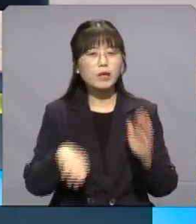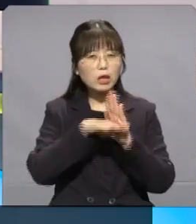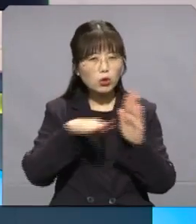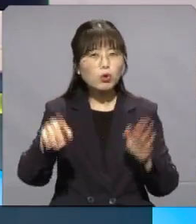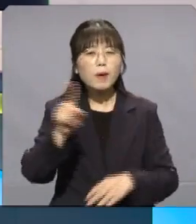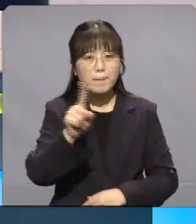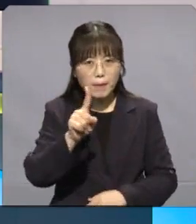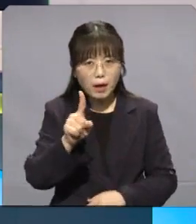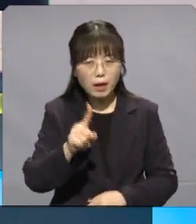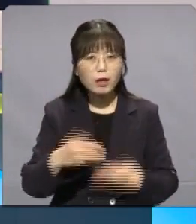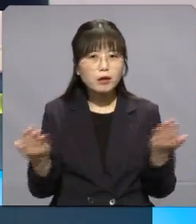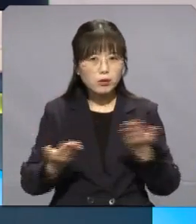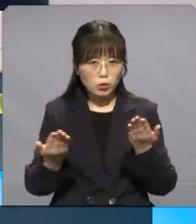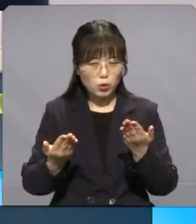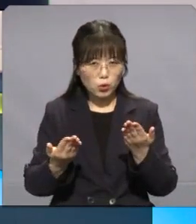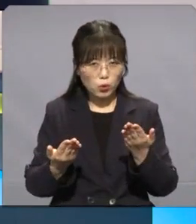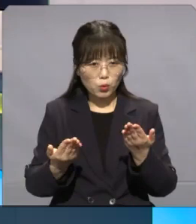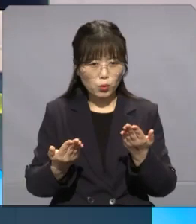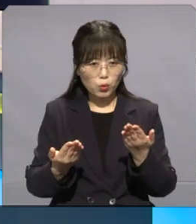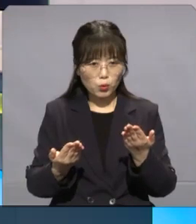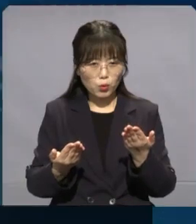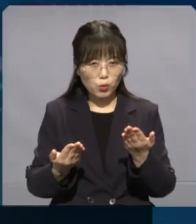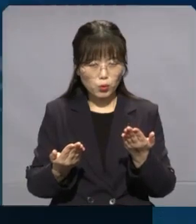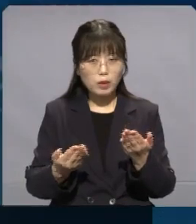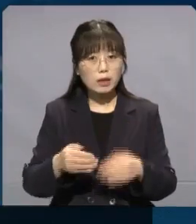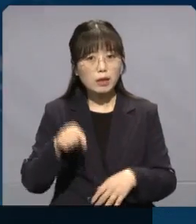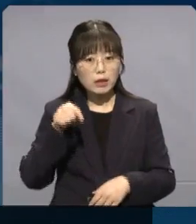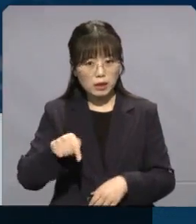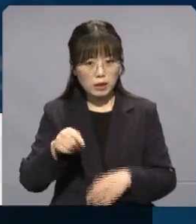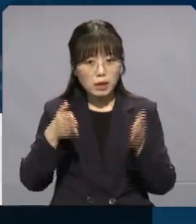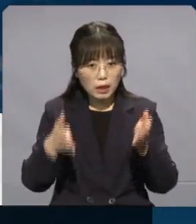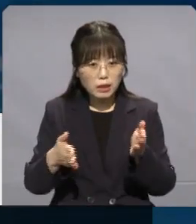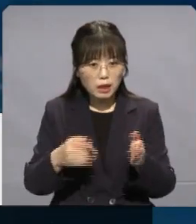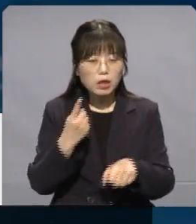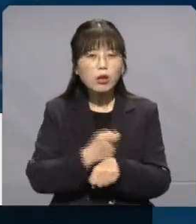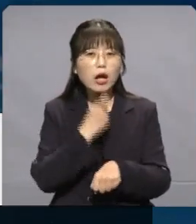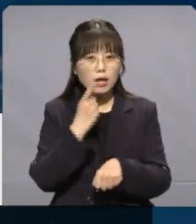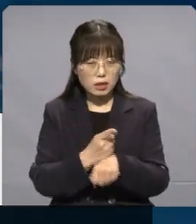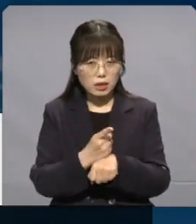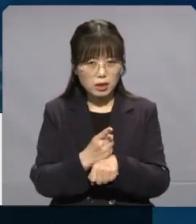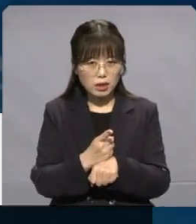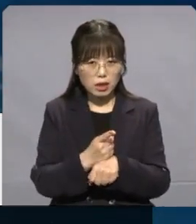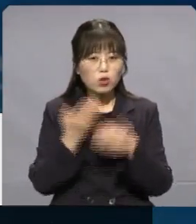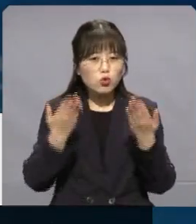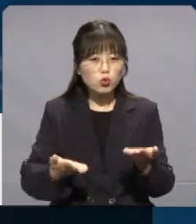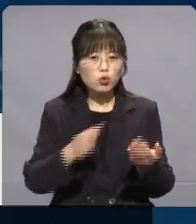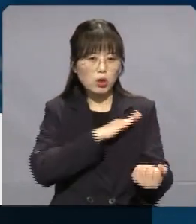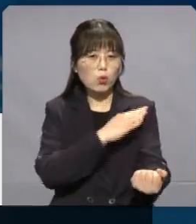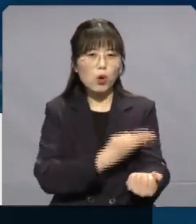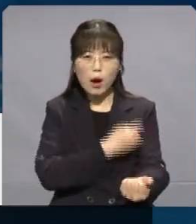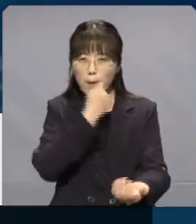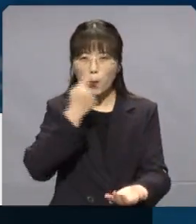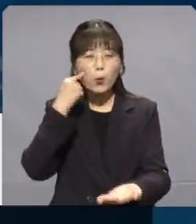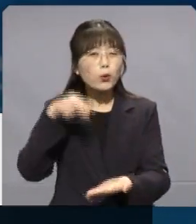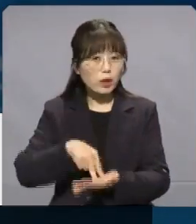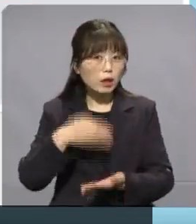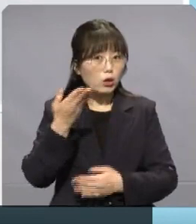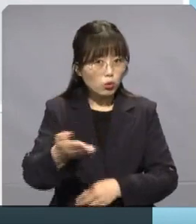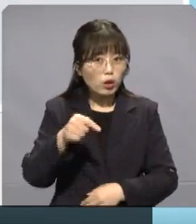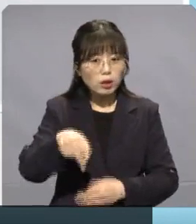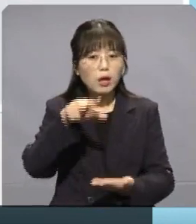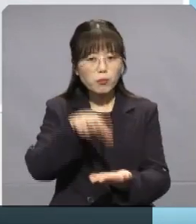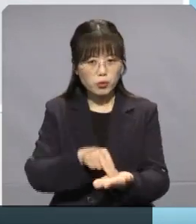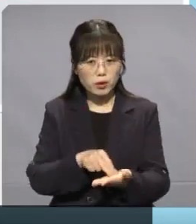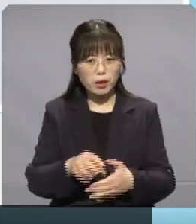되는 게 겁니다. 근로 일 간에 11시간의 휴식권을 얼마만큼 보장해 주는가죠. 그러니까